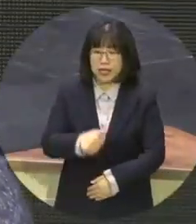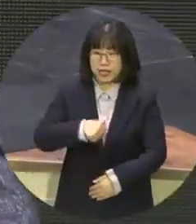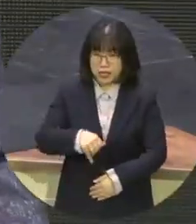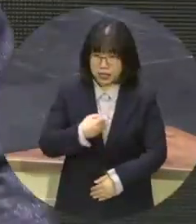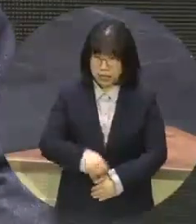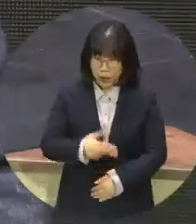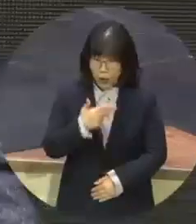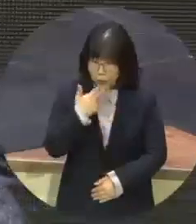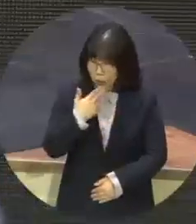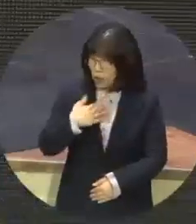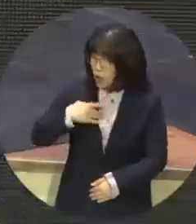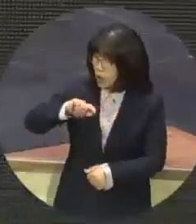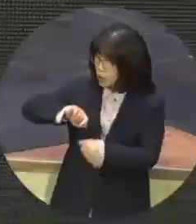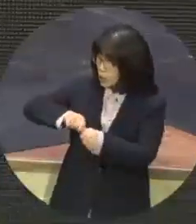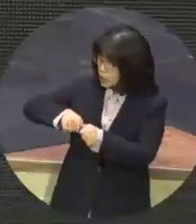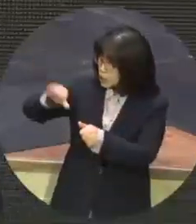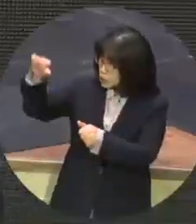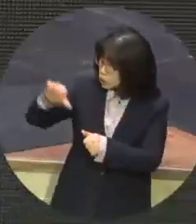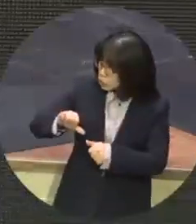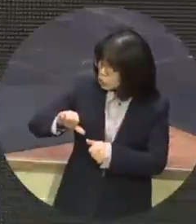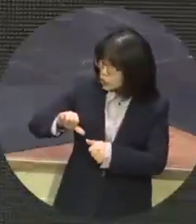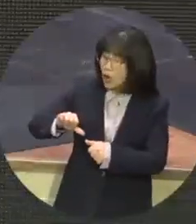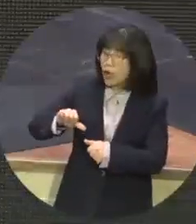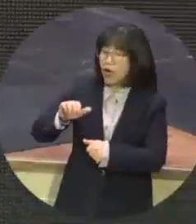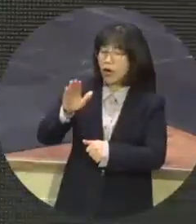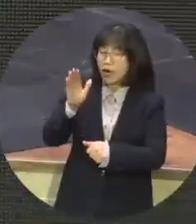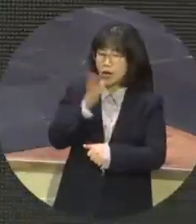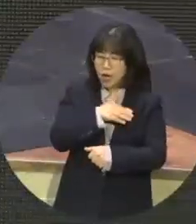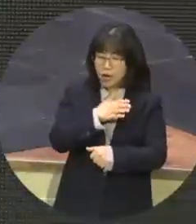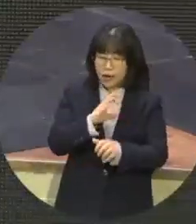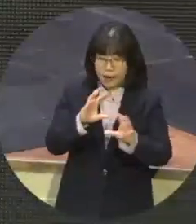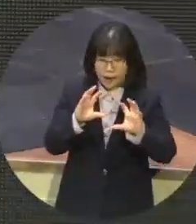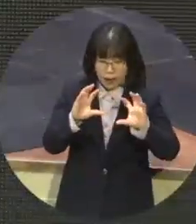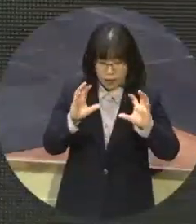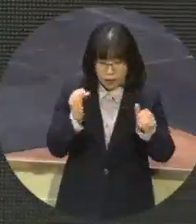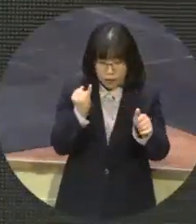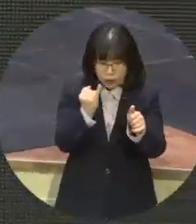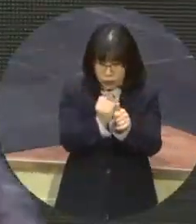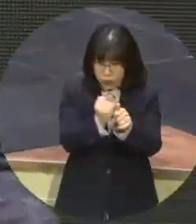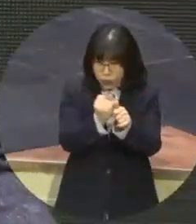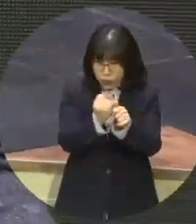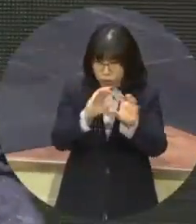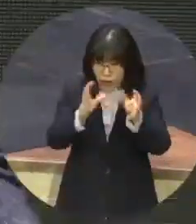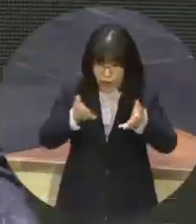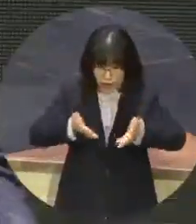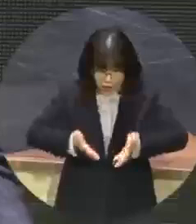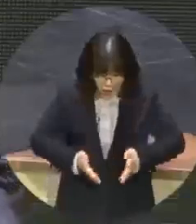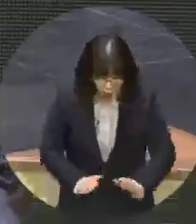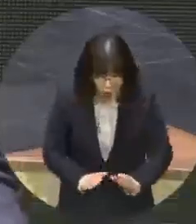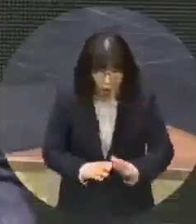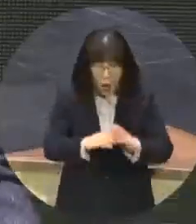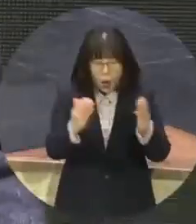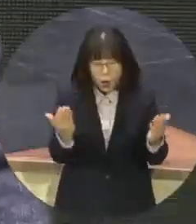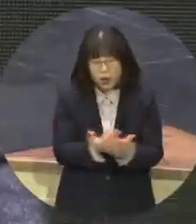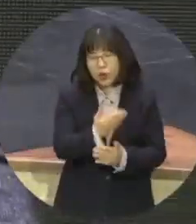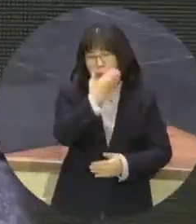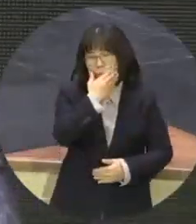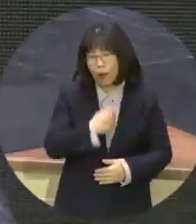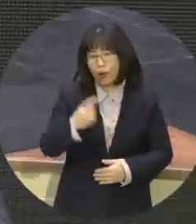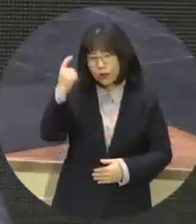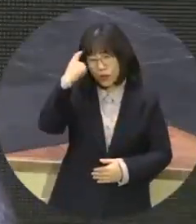아이를 낳아야 그 결혼이 완전하다라고 그렇게 다들 생각했어. 이런